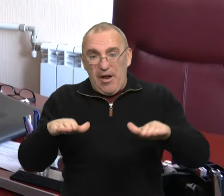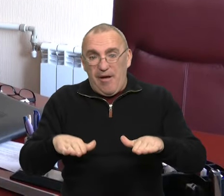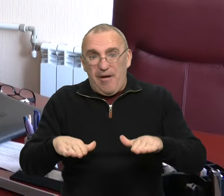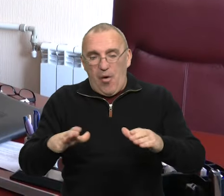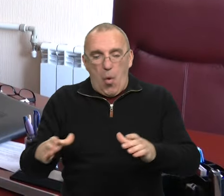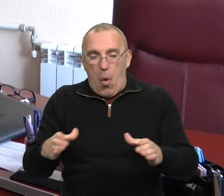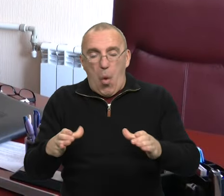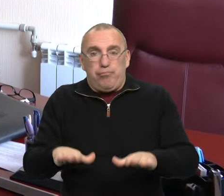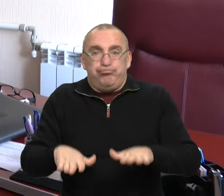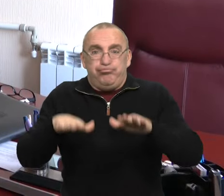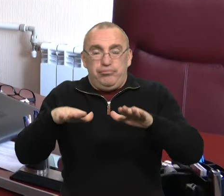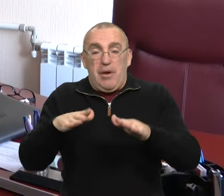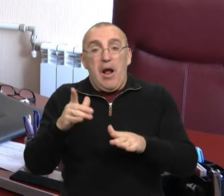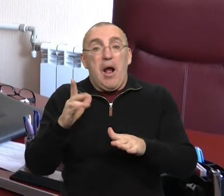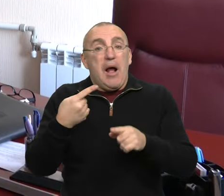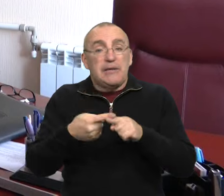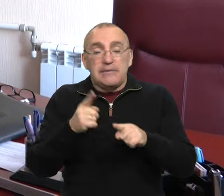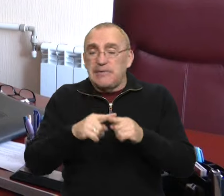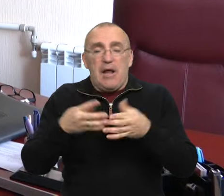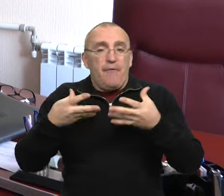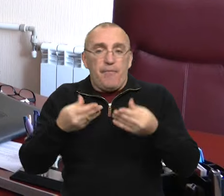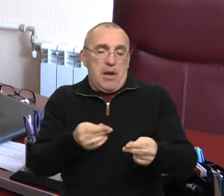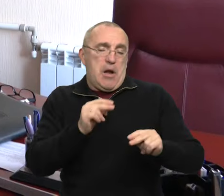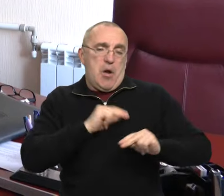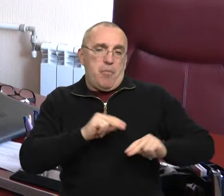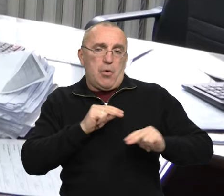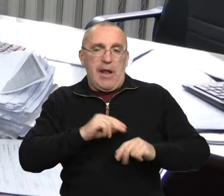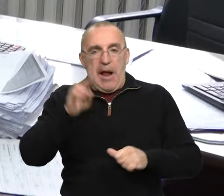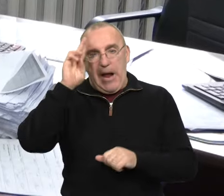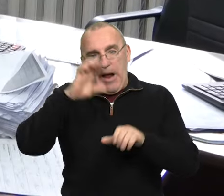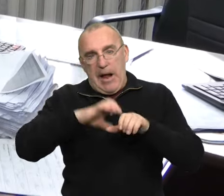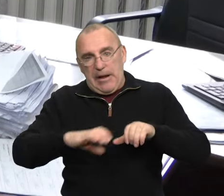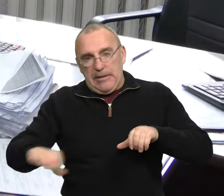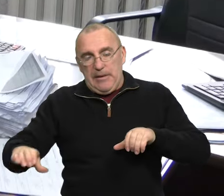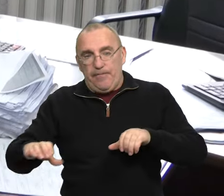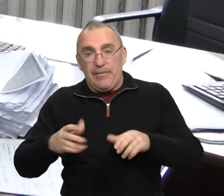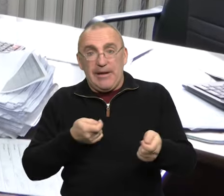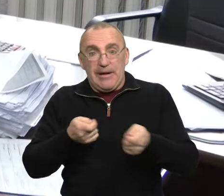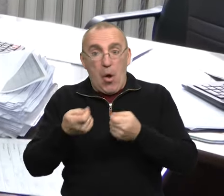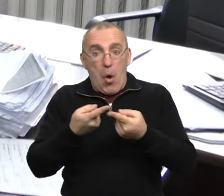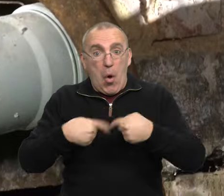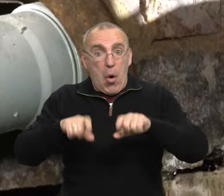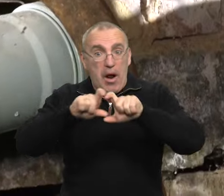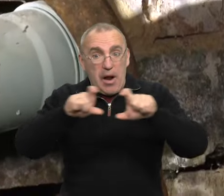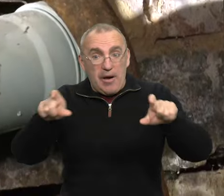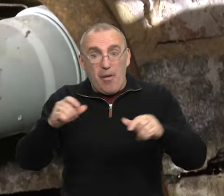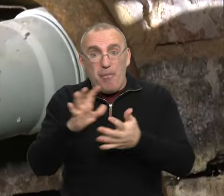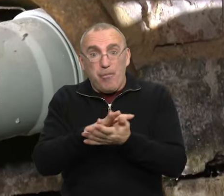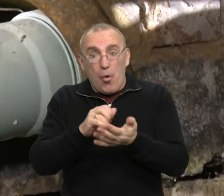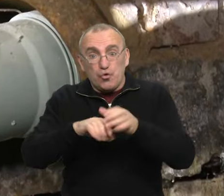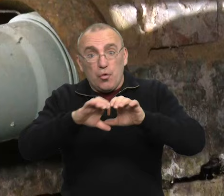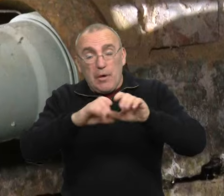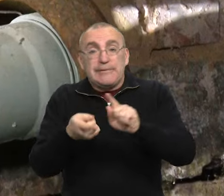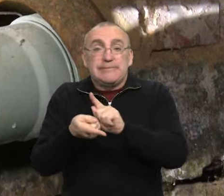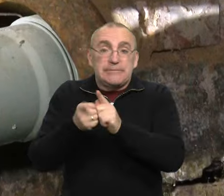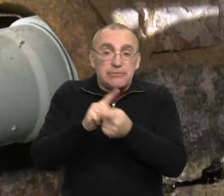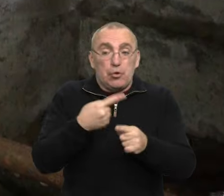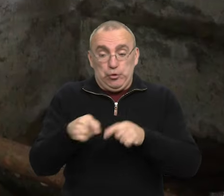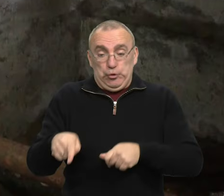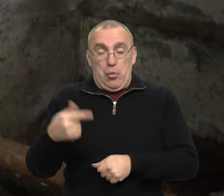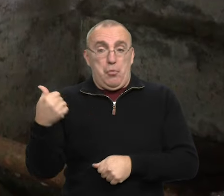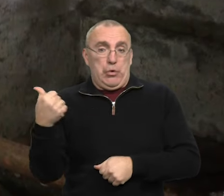колодезях є мікрорайону але це не впливає на роботу каналізації зі слів керівниці організації частину пошкодженої труби замінять на